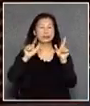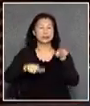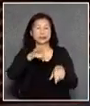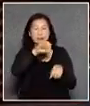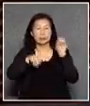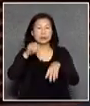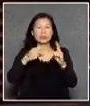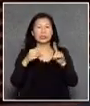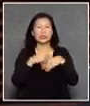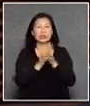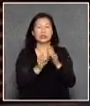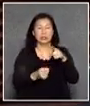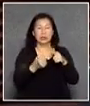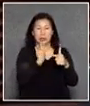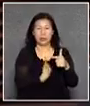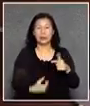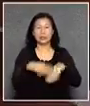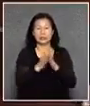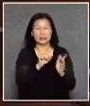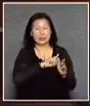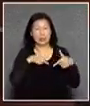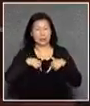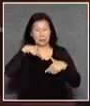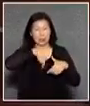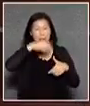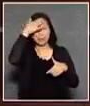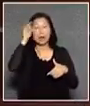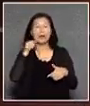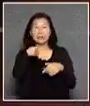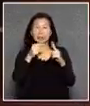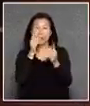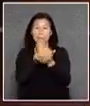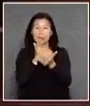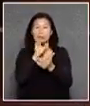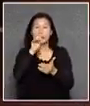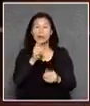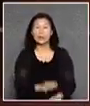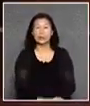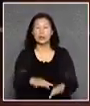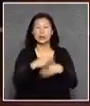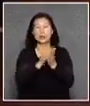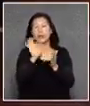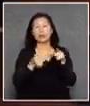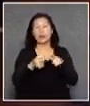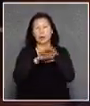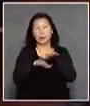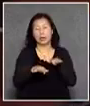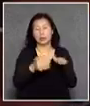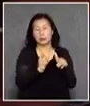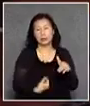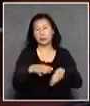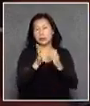講喺度講公道自在人心，公道自在人心唔係你哋呢啲人講的嘛，因為你係毫無公道的嘛。主